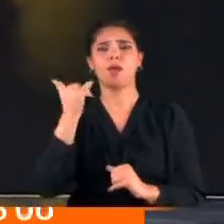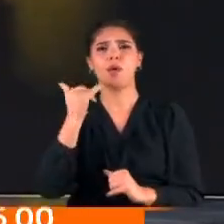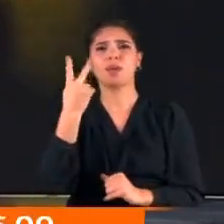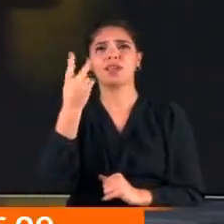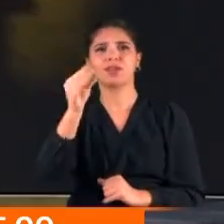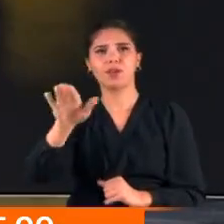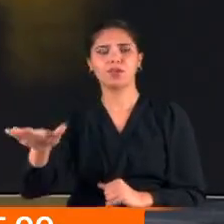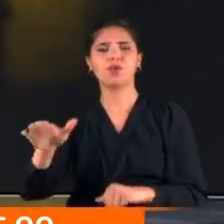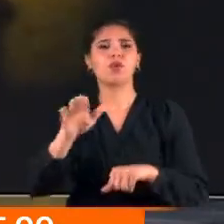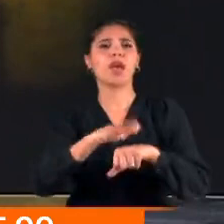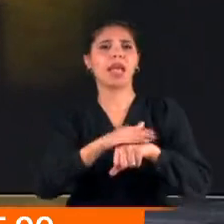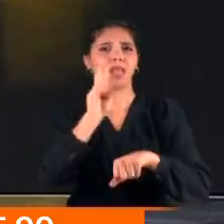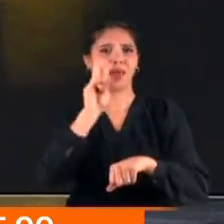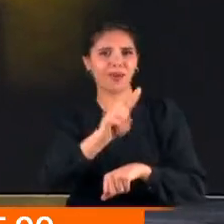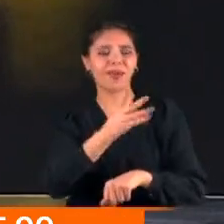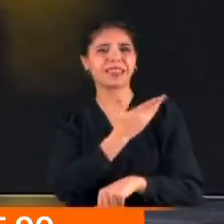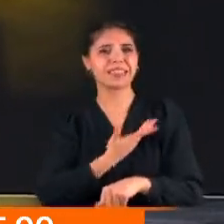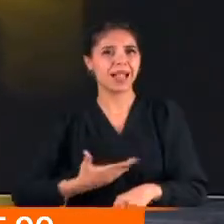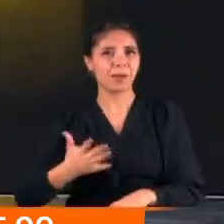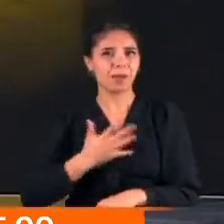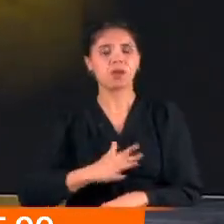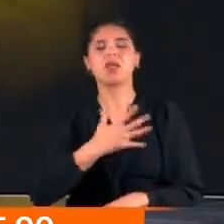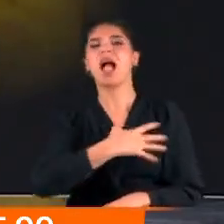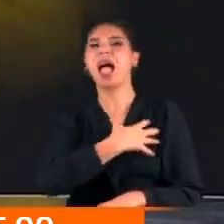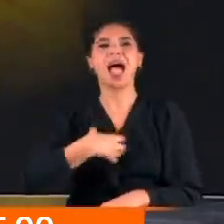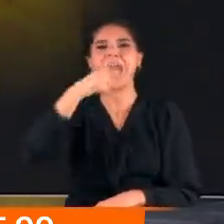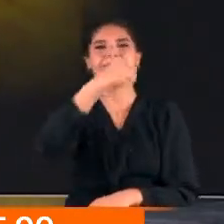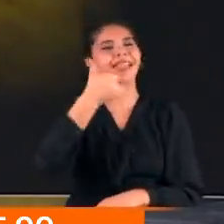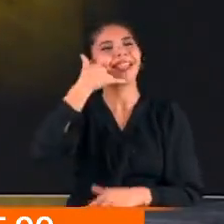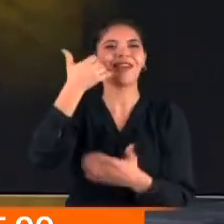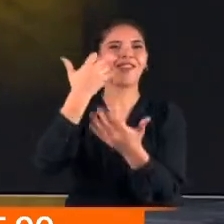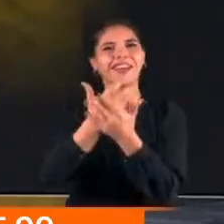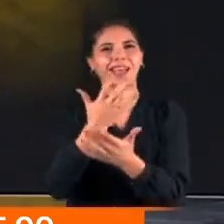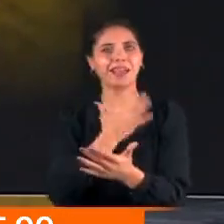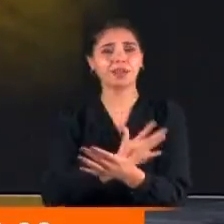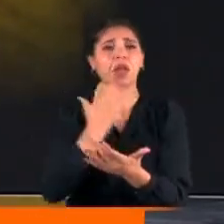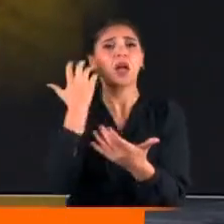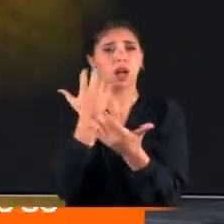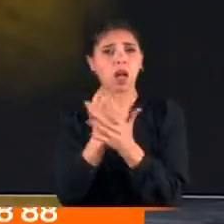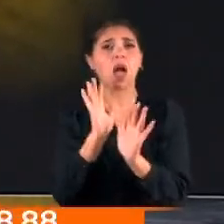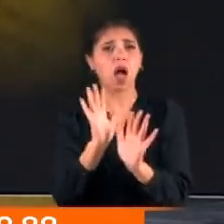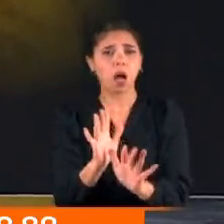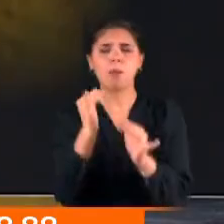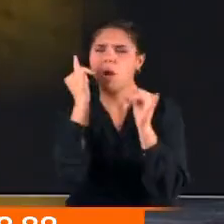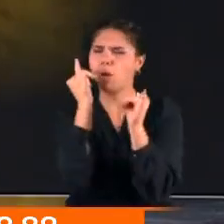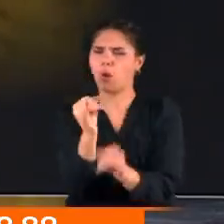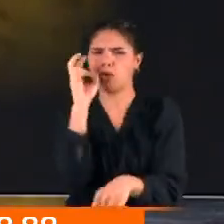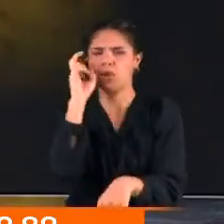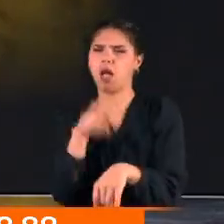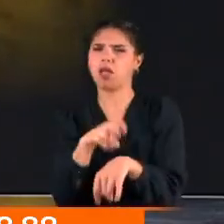kedi gördü, sevmek istedi. Anneleri de telefonun kayıt tuşuna bastı. O anları hatıra olarak kaydetmek istedi. Kaydetti de ama kötü bir